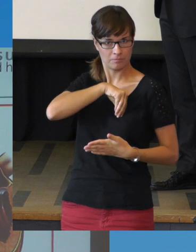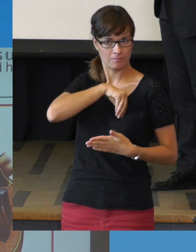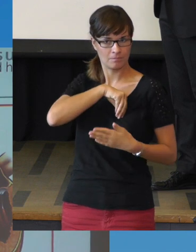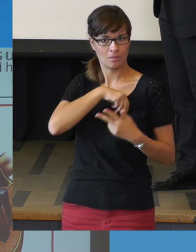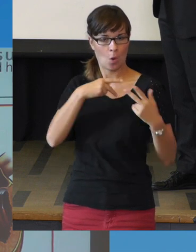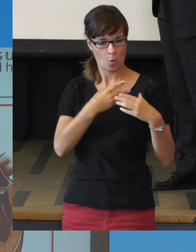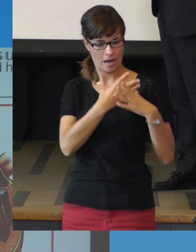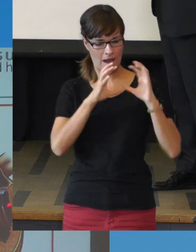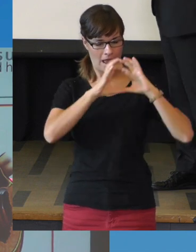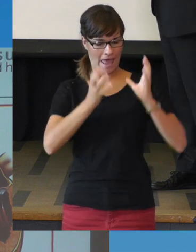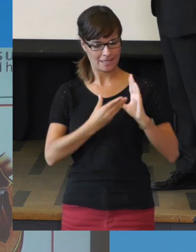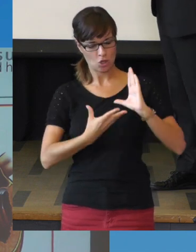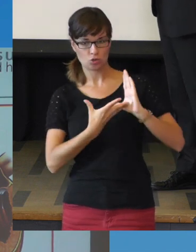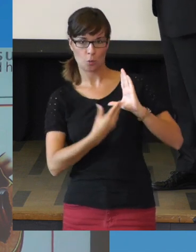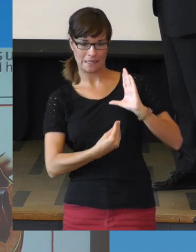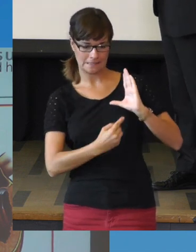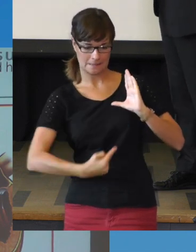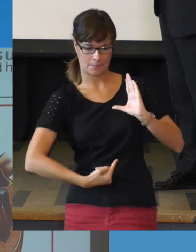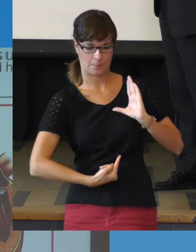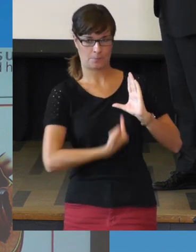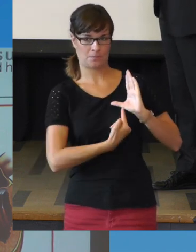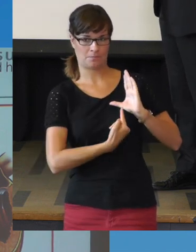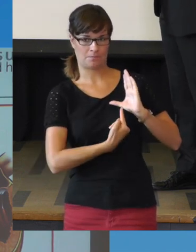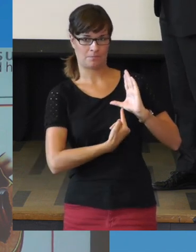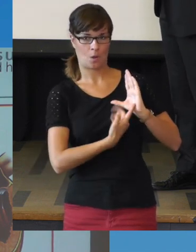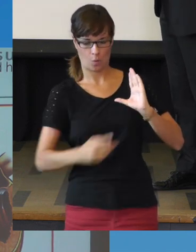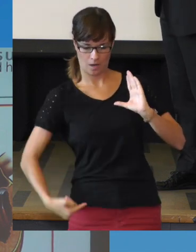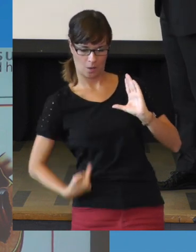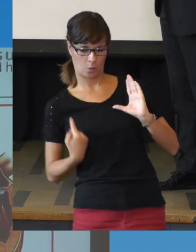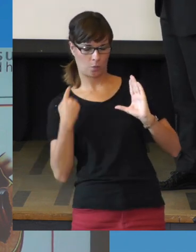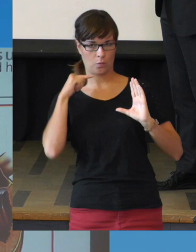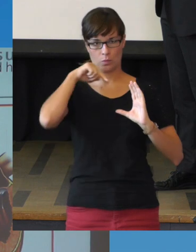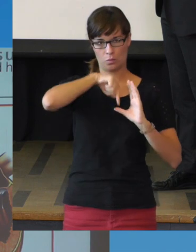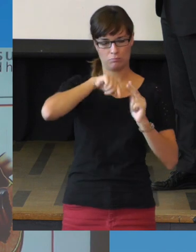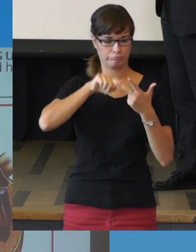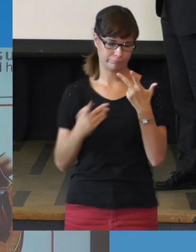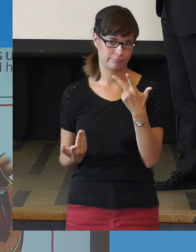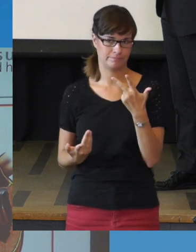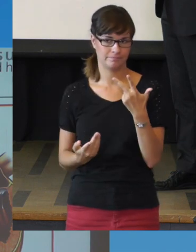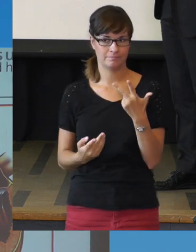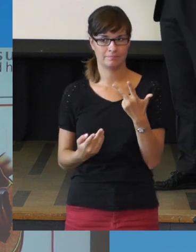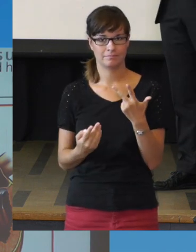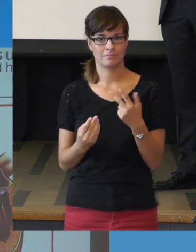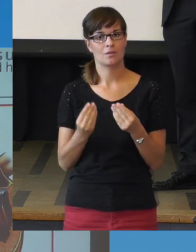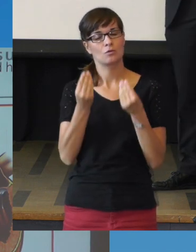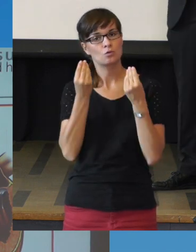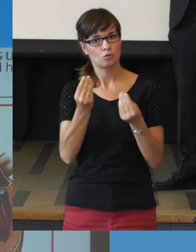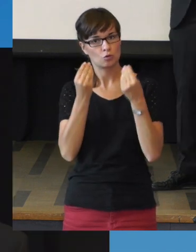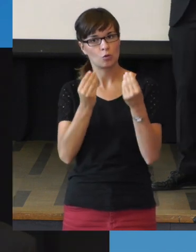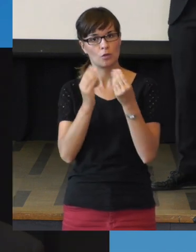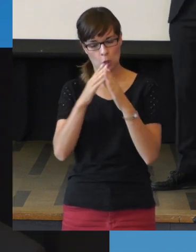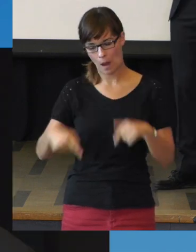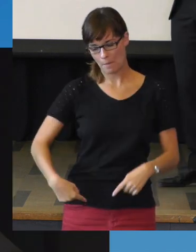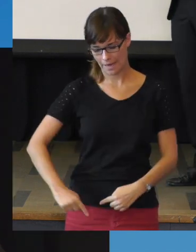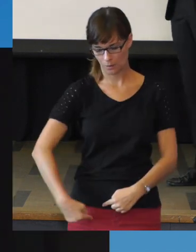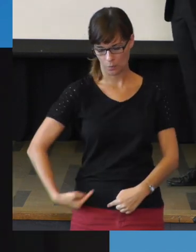mit den Herzchirurgen zusammen macht oder direkt über die Körperschlagader. Das Wichtigste sicherlich in 90% ist ganz links über die Beinschlagader